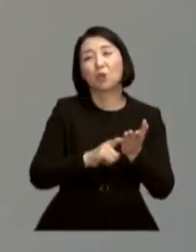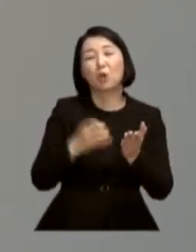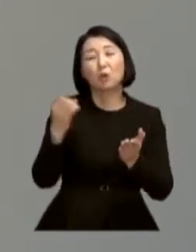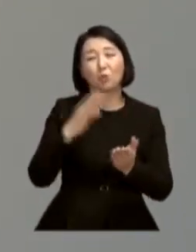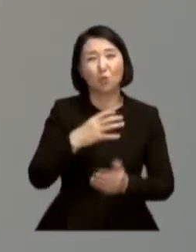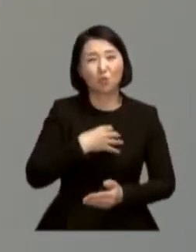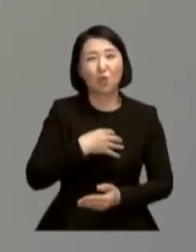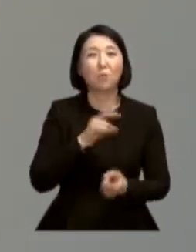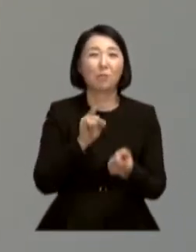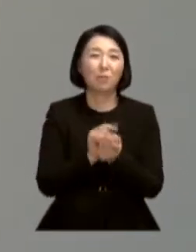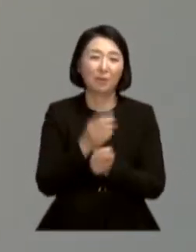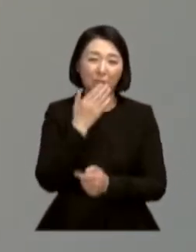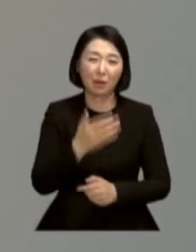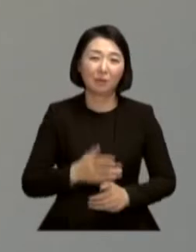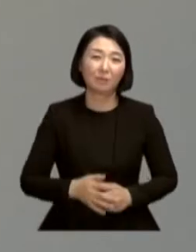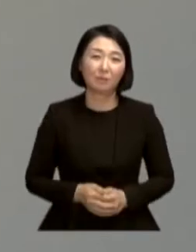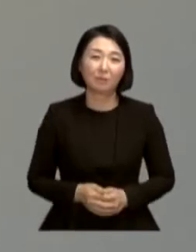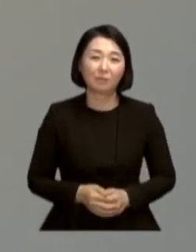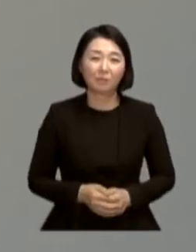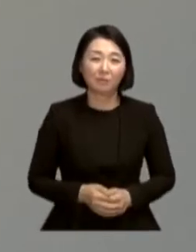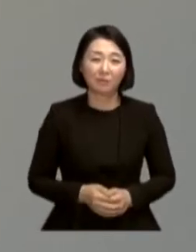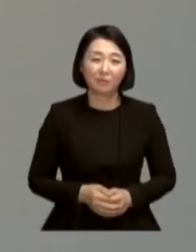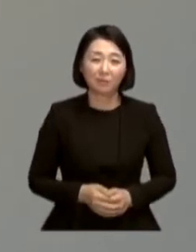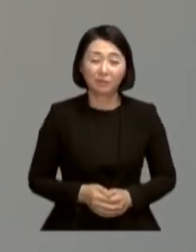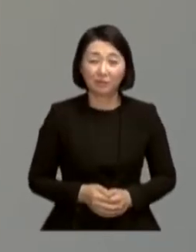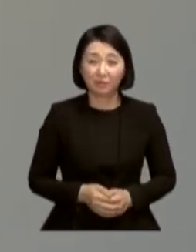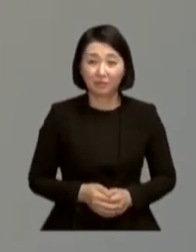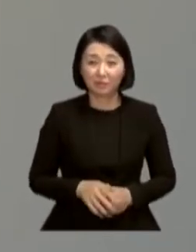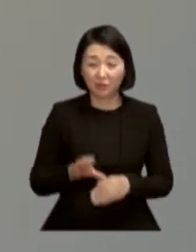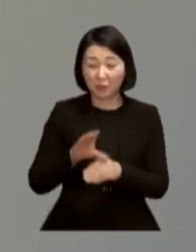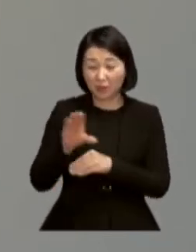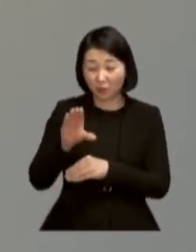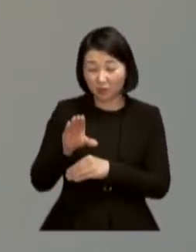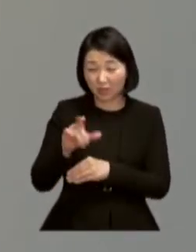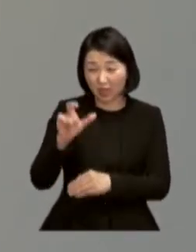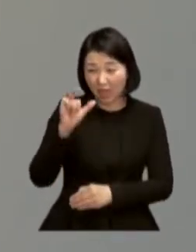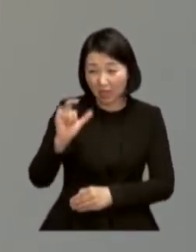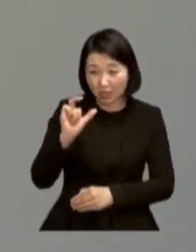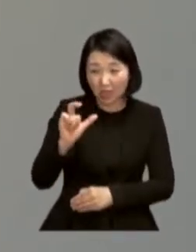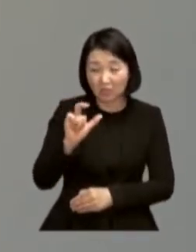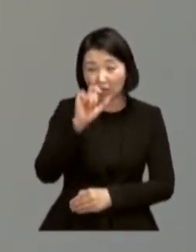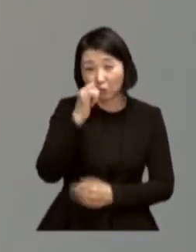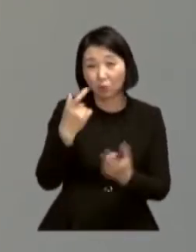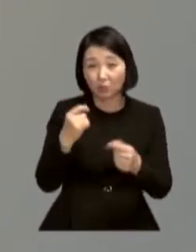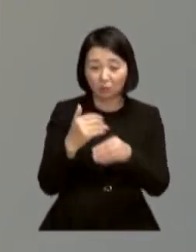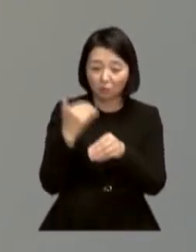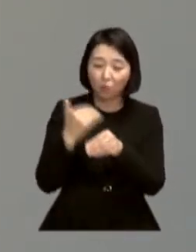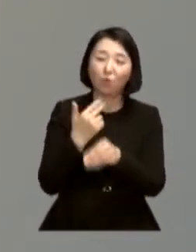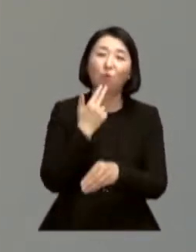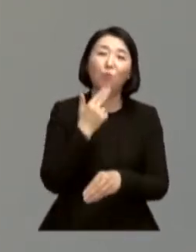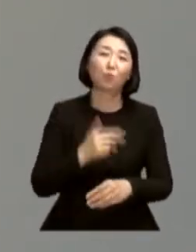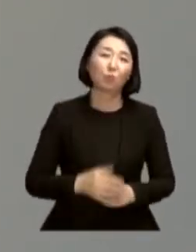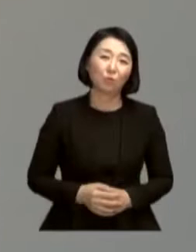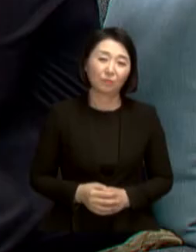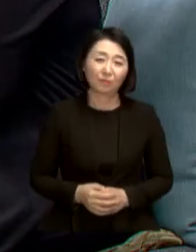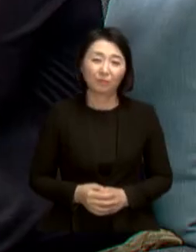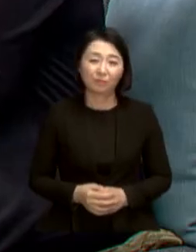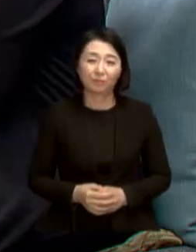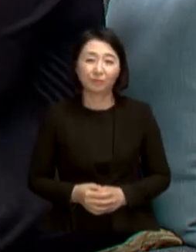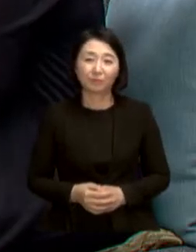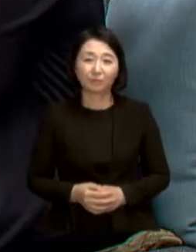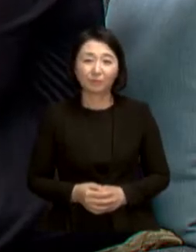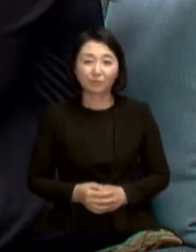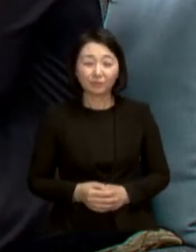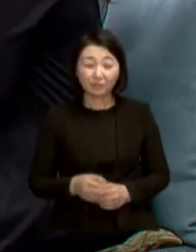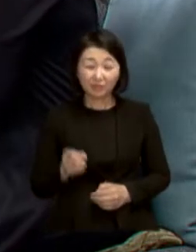순간이 오기도 하고. 하기 때문에 그런 튼튼한 차를 하나님께서 허락해 주시면 승합차가 좋겠다. 없으신 거네요.